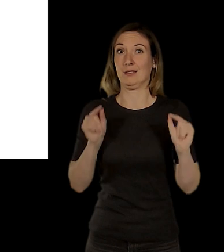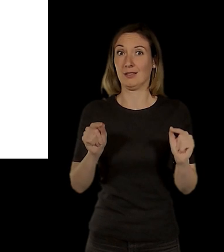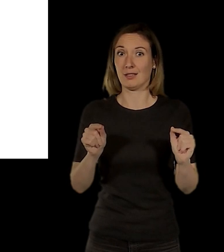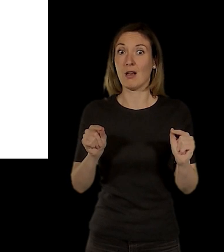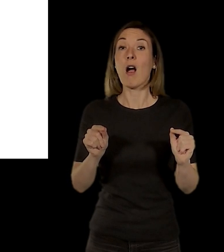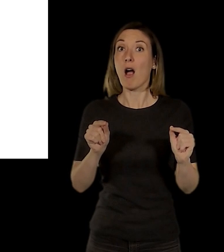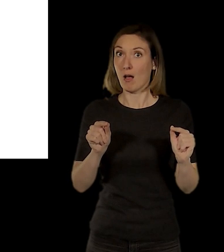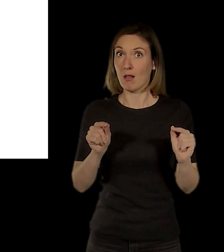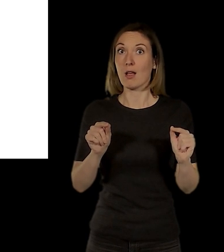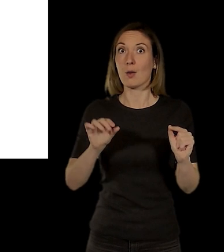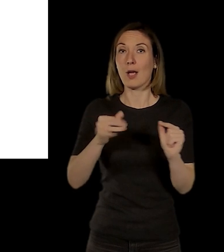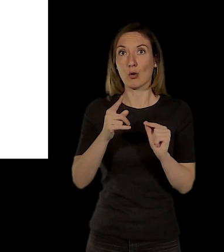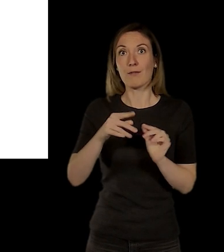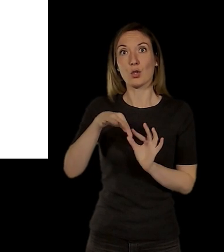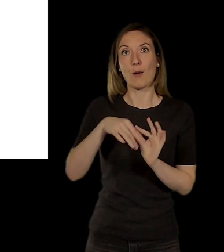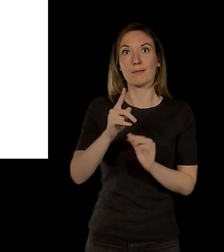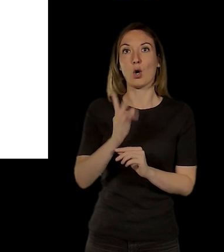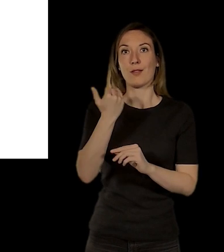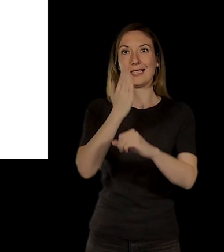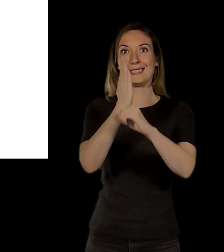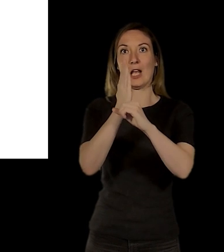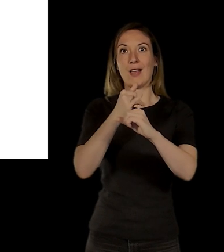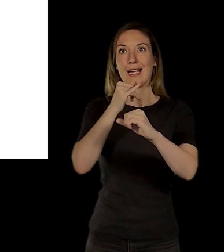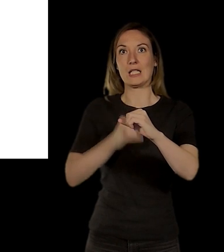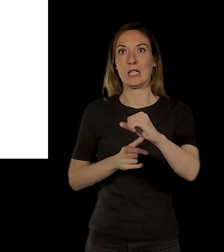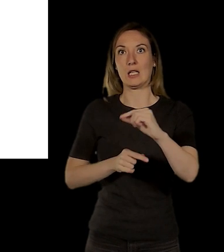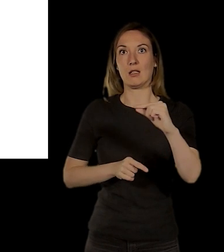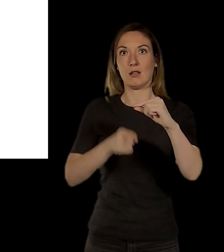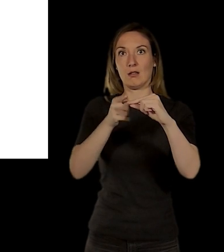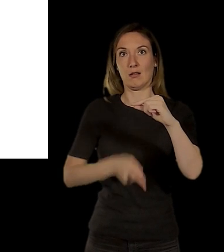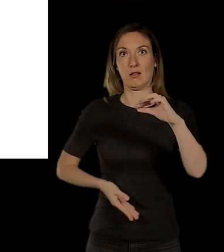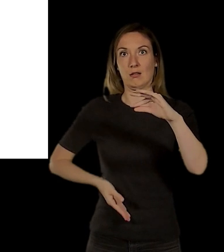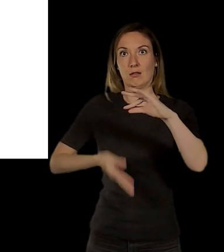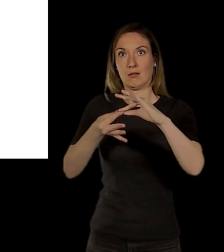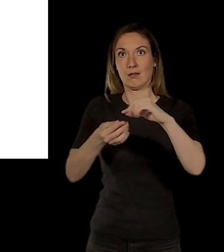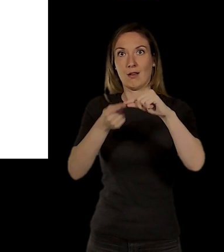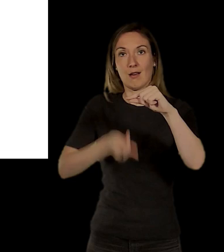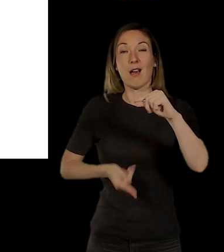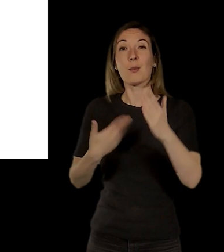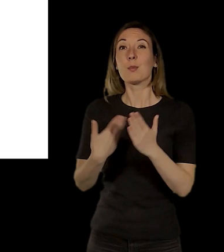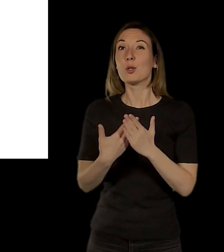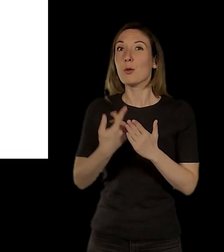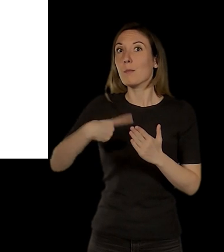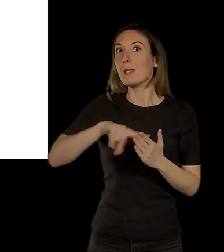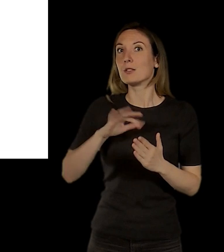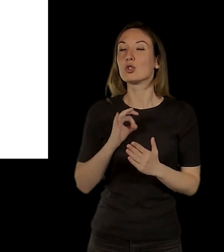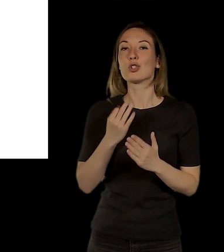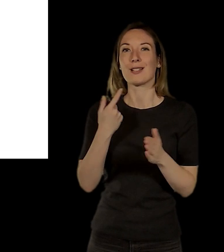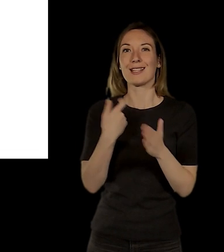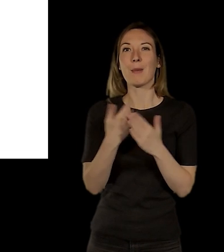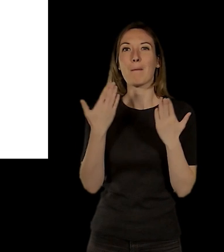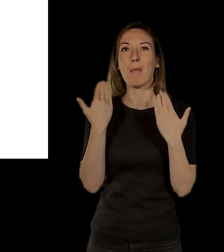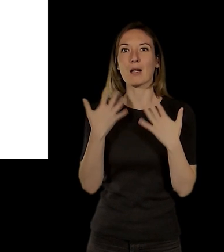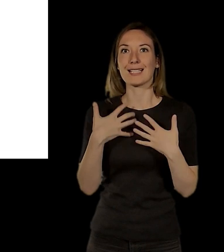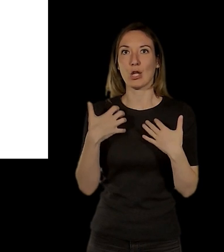kontinuitu sever-jih. Ale takže my vidíme jako úkol toho Těšnovského parku, aby